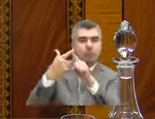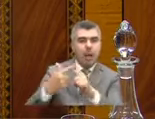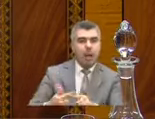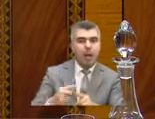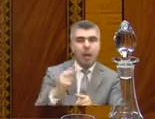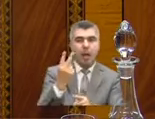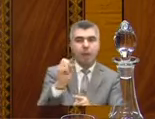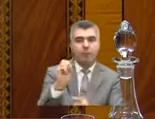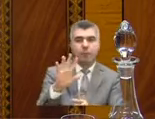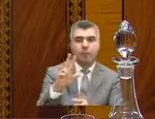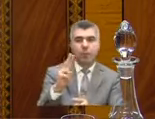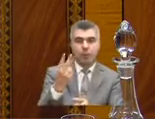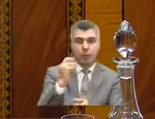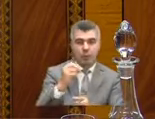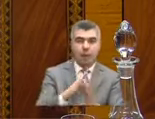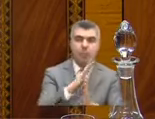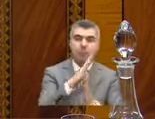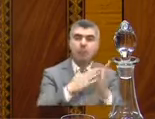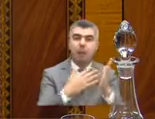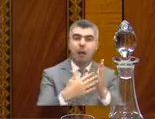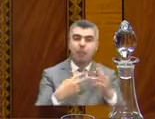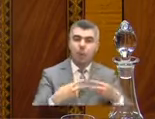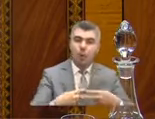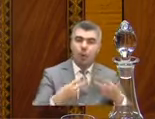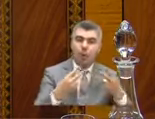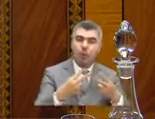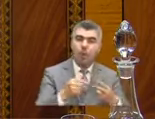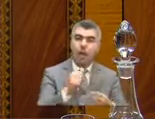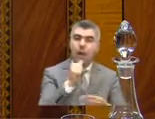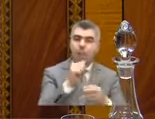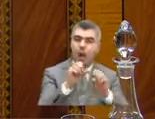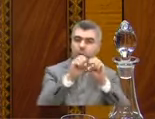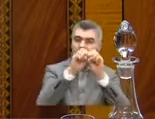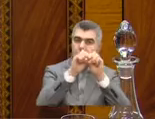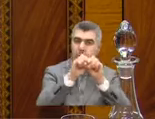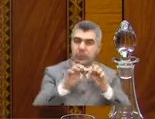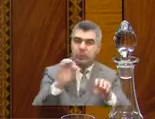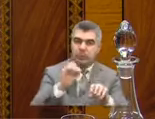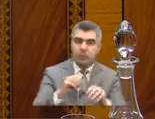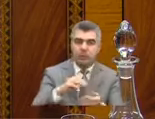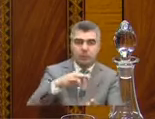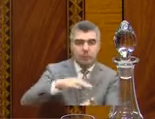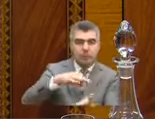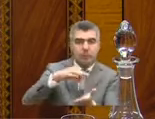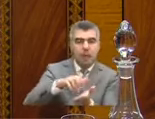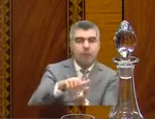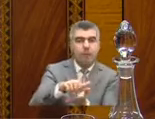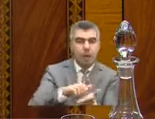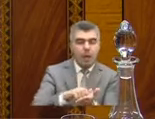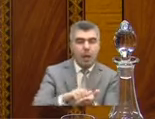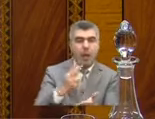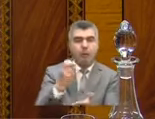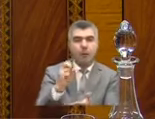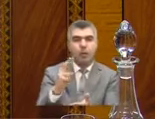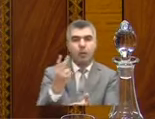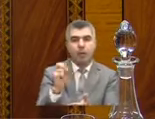من وتيرة تنزيل البرنامج الوطني لتزويد بالماء الصالح للشرب ومياه السقي